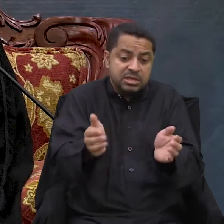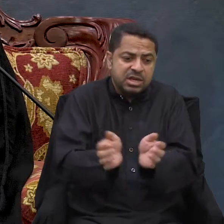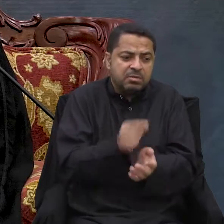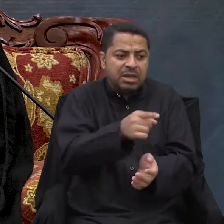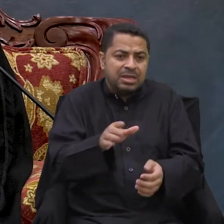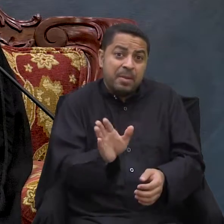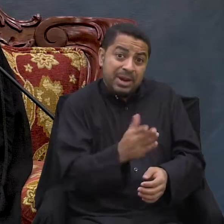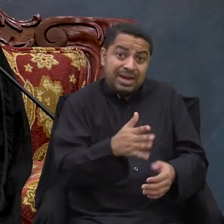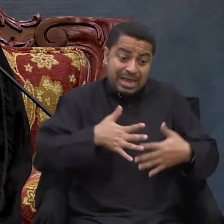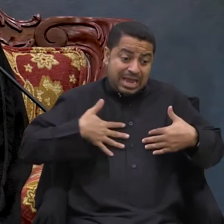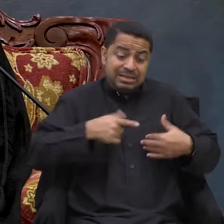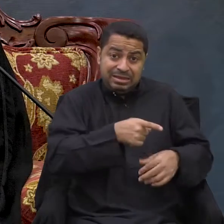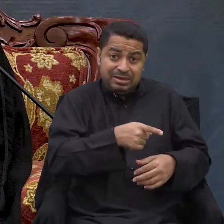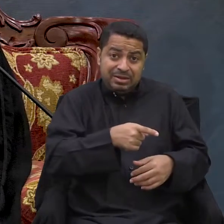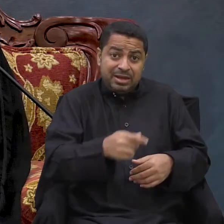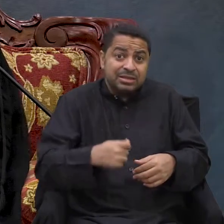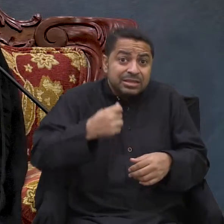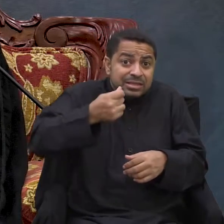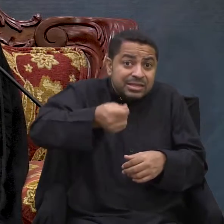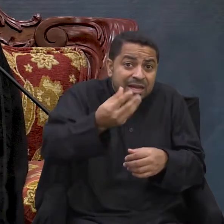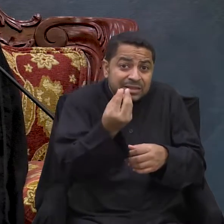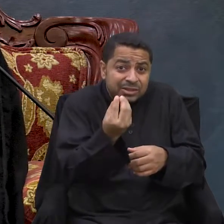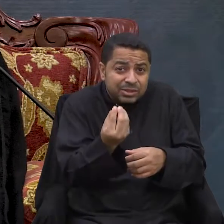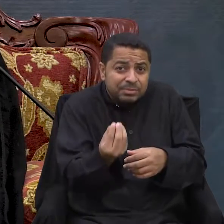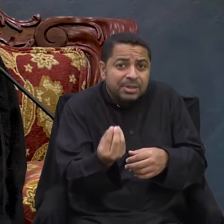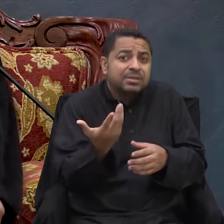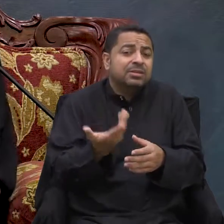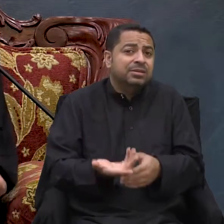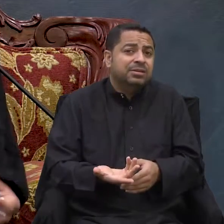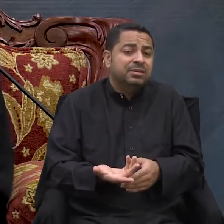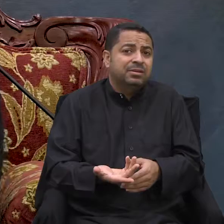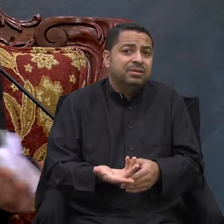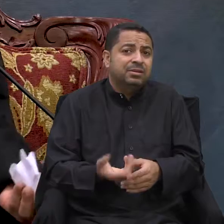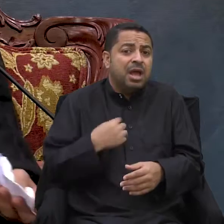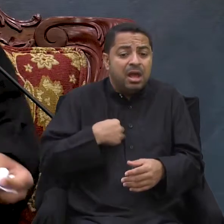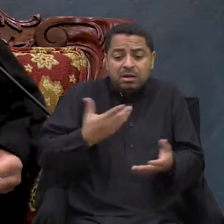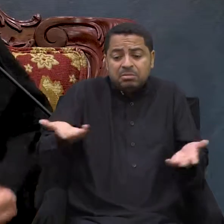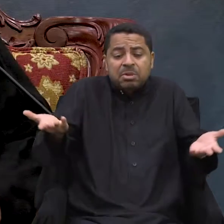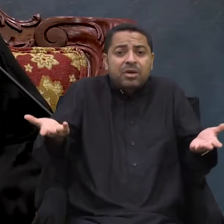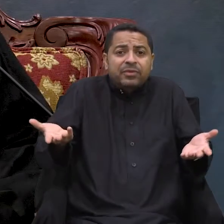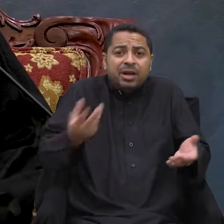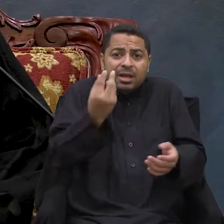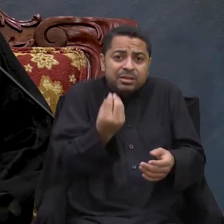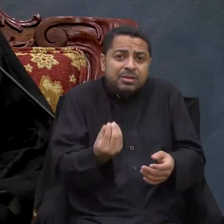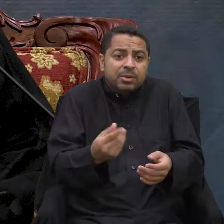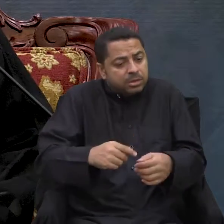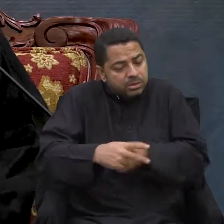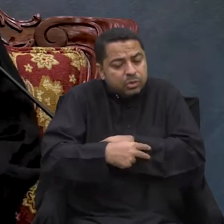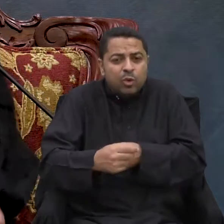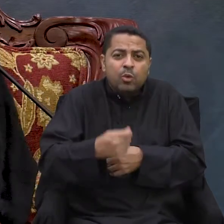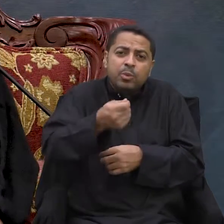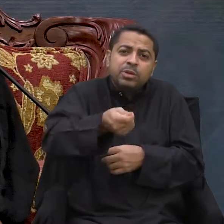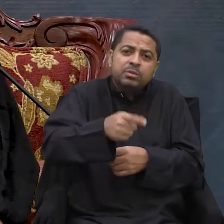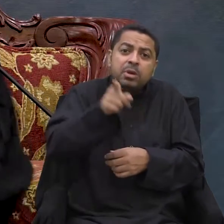ينتقدون ويسخرون ممن يعطي العطاء البسيط، هذا مقدار، هذا ما يستطيع أن يعطيه،